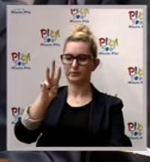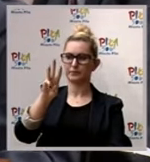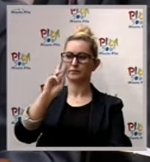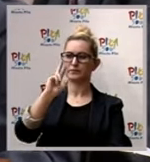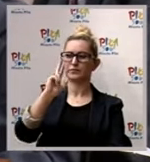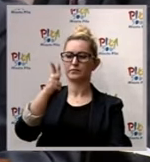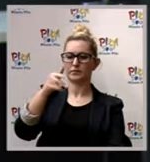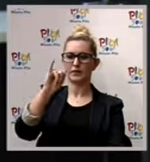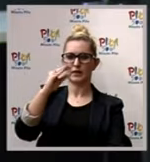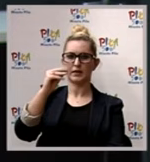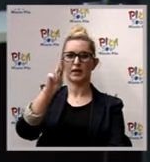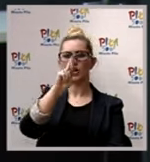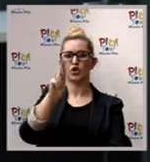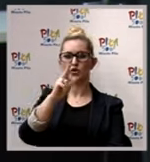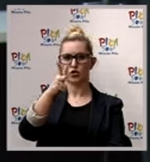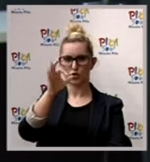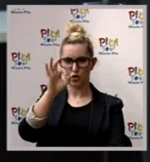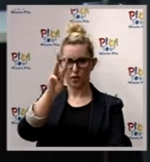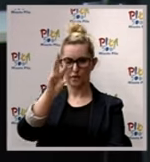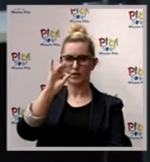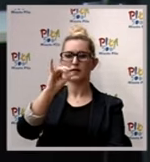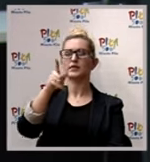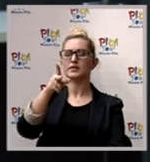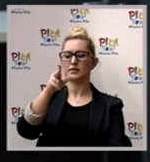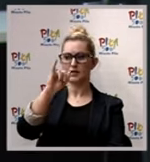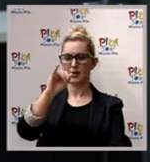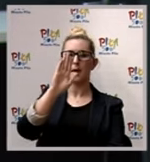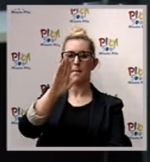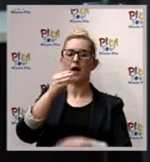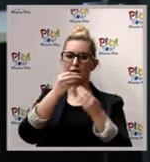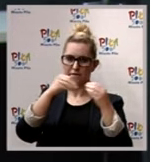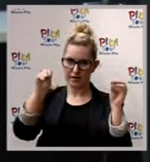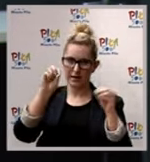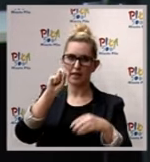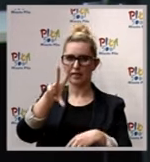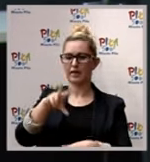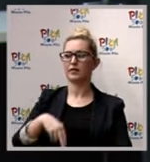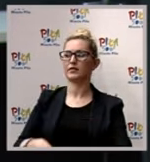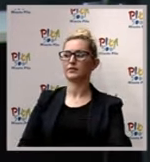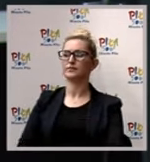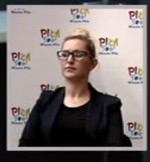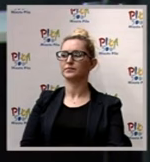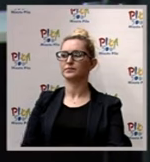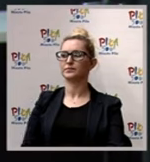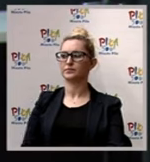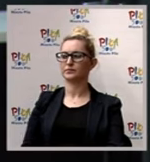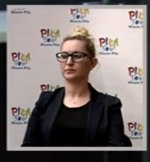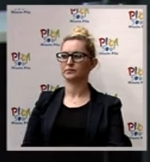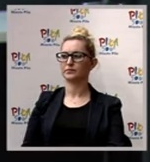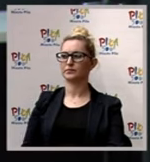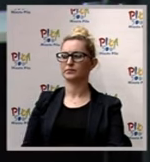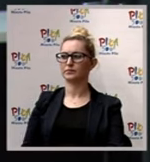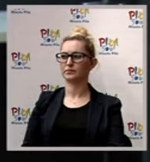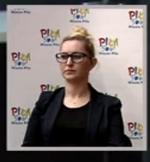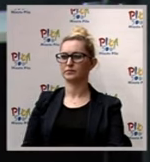Andrzej Mirosław Kieszkowski uzyskał więcej głosów za wyborem niż przeciw wyborowi i został wybrany na ławnika do